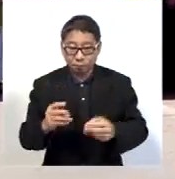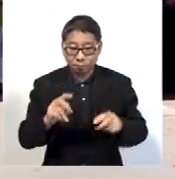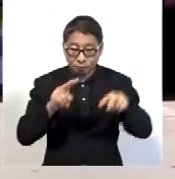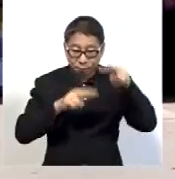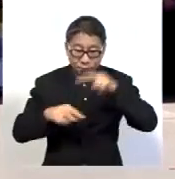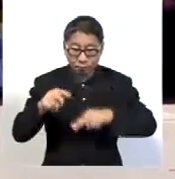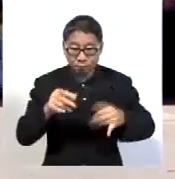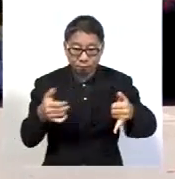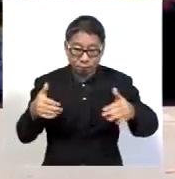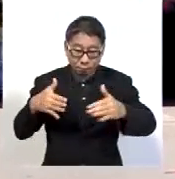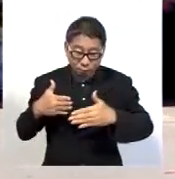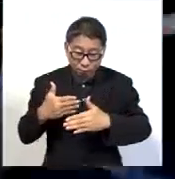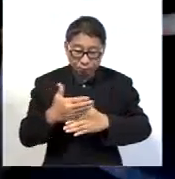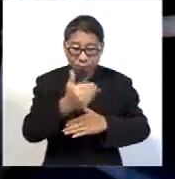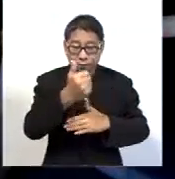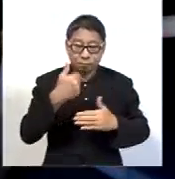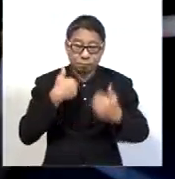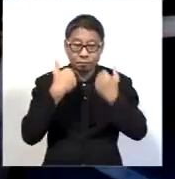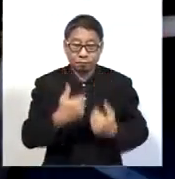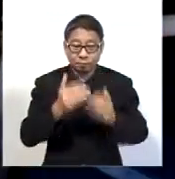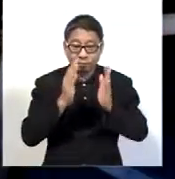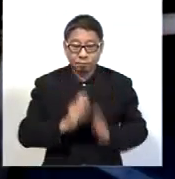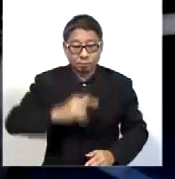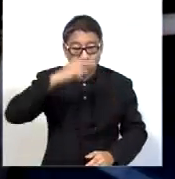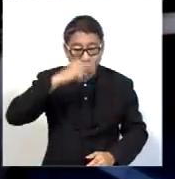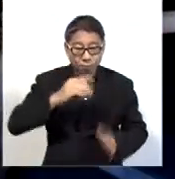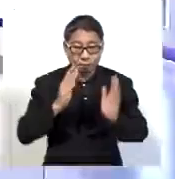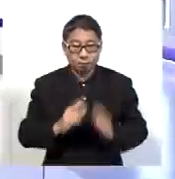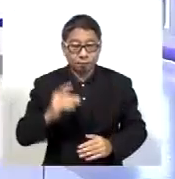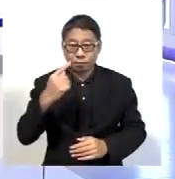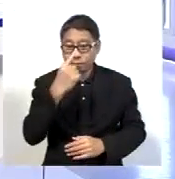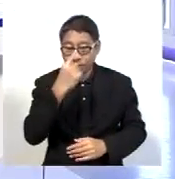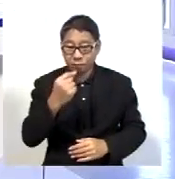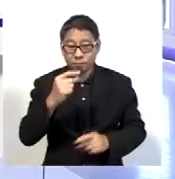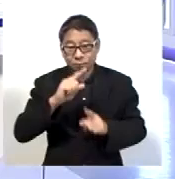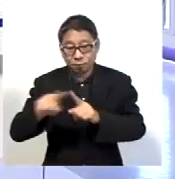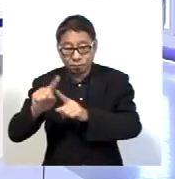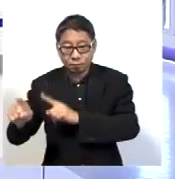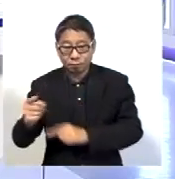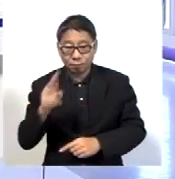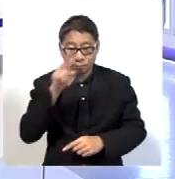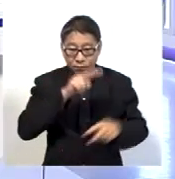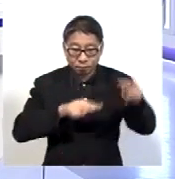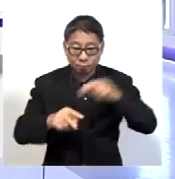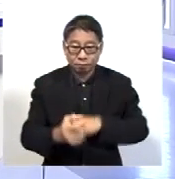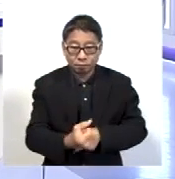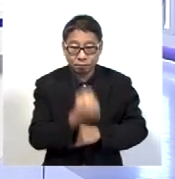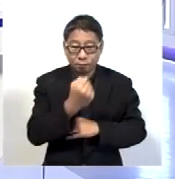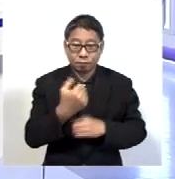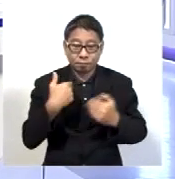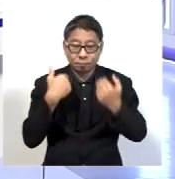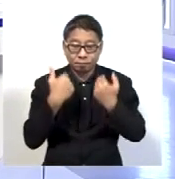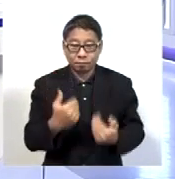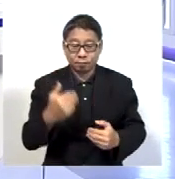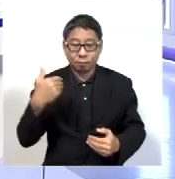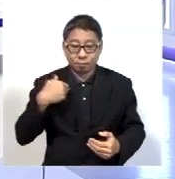นที่จะผ่านเข้ามาในบ้านเราทั้งคนไทยเองทั้งนักท่องเที่ยวต่างชาติเนี่ยมีมาตรการที่เข้มข้นอยู่แล้วอย่างนักท่องเที่ยวต่างช